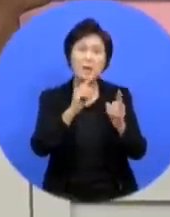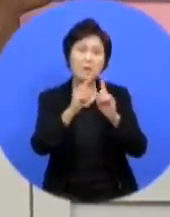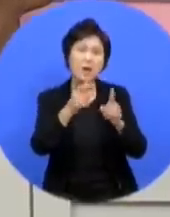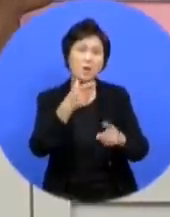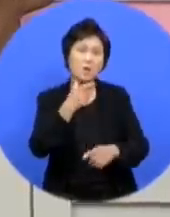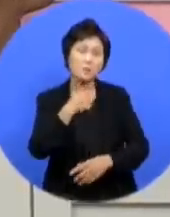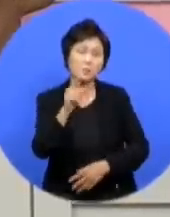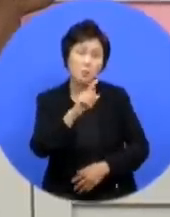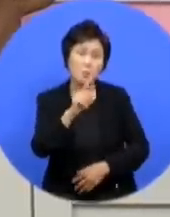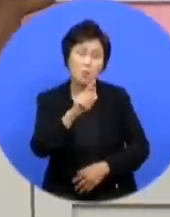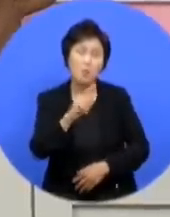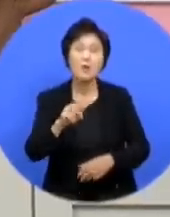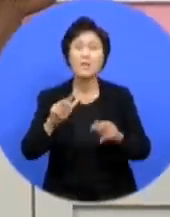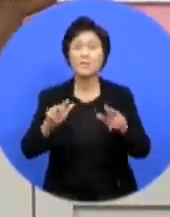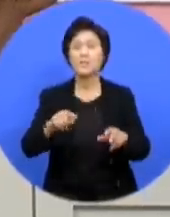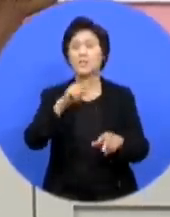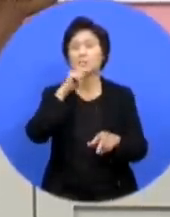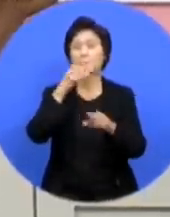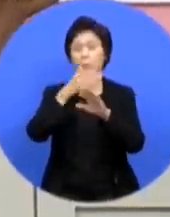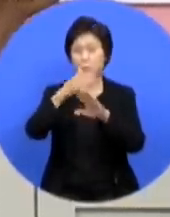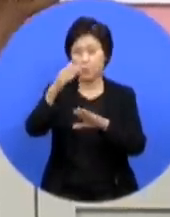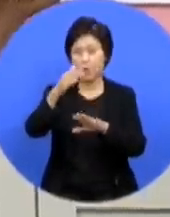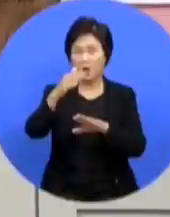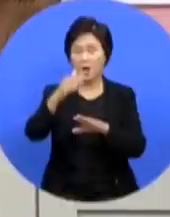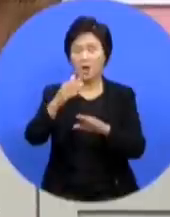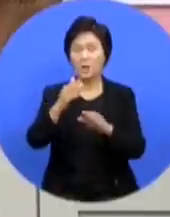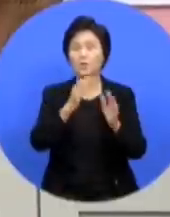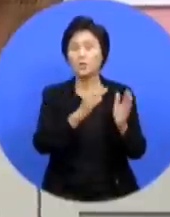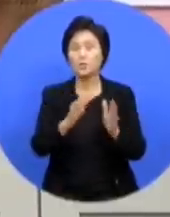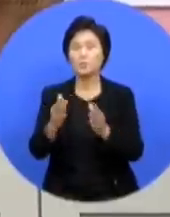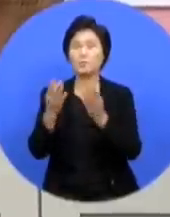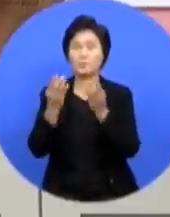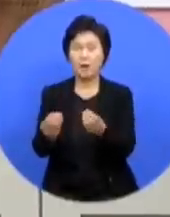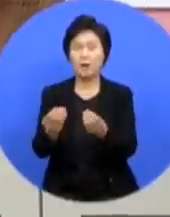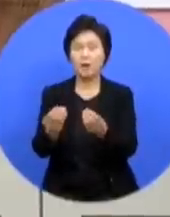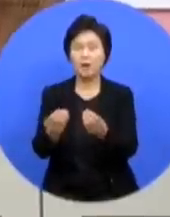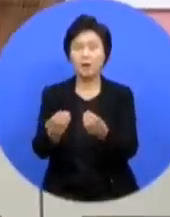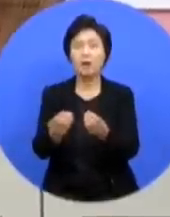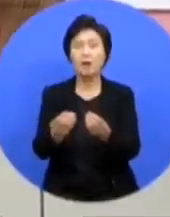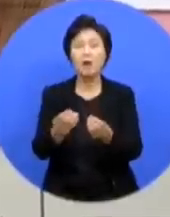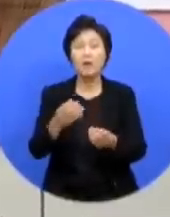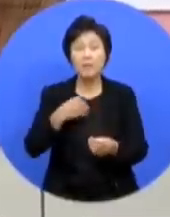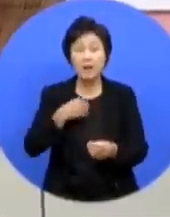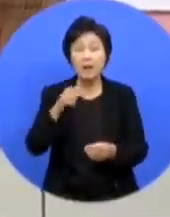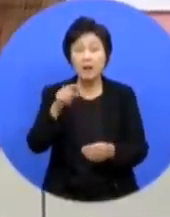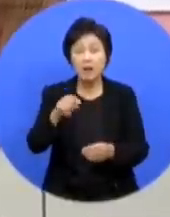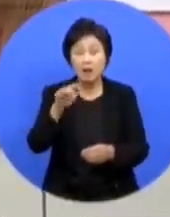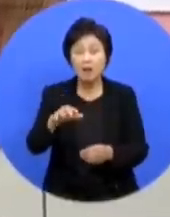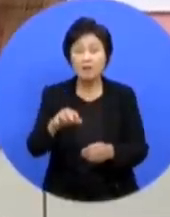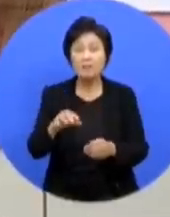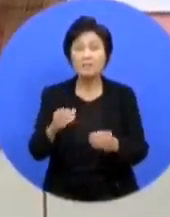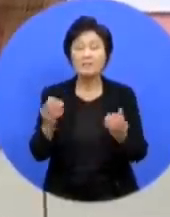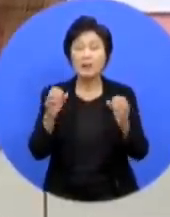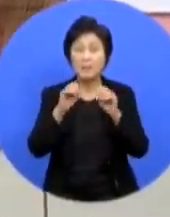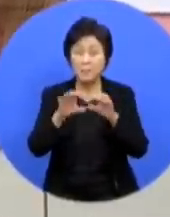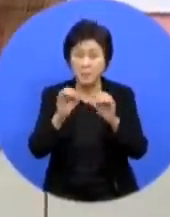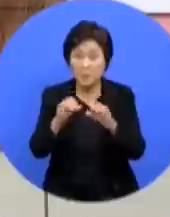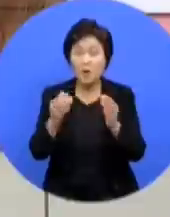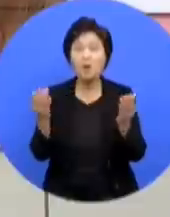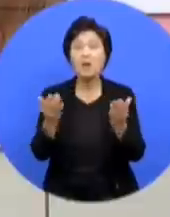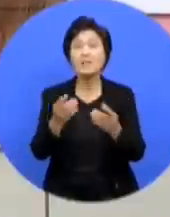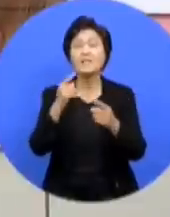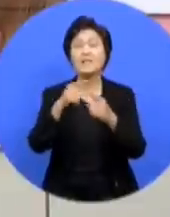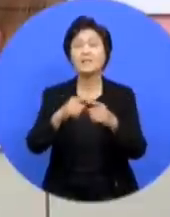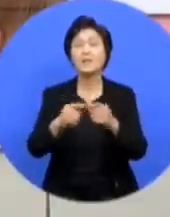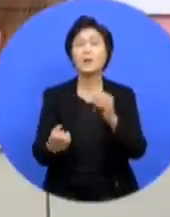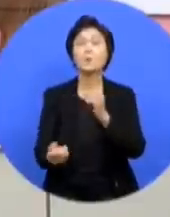북한은 이미 준비가 다 됐습니다. 제가 거기서 사역하다가 포기하고 나오려고 했던 적이 있습니다. 그건